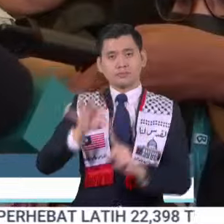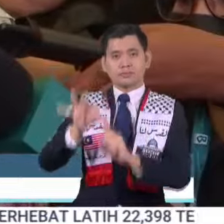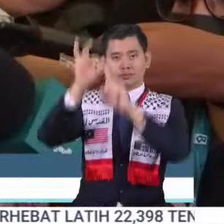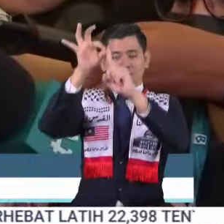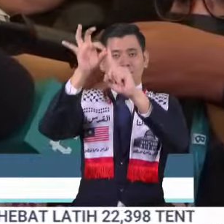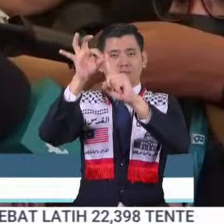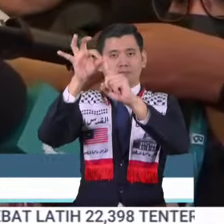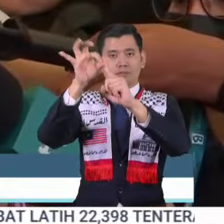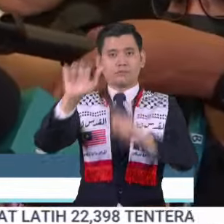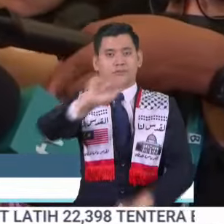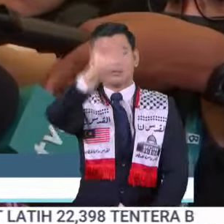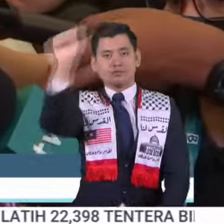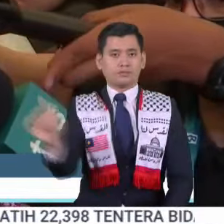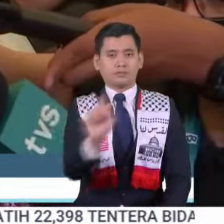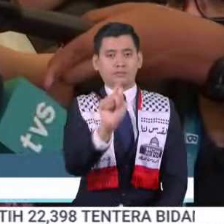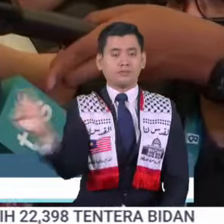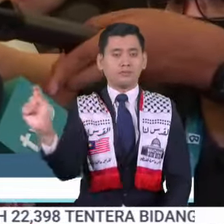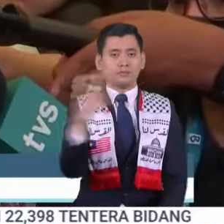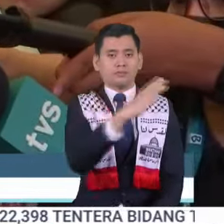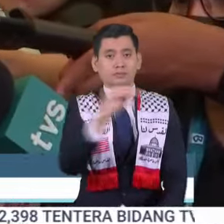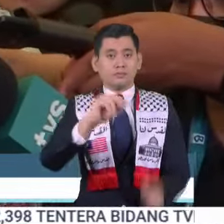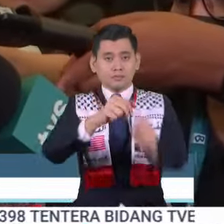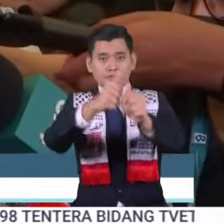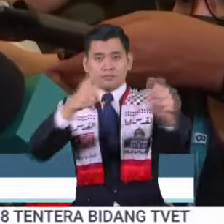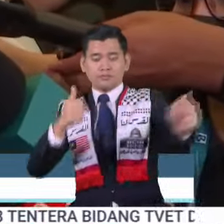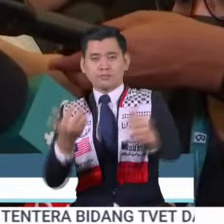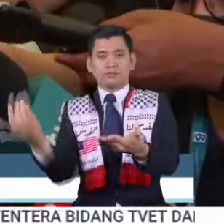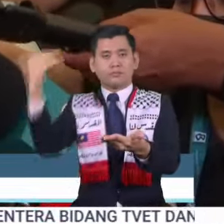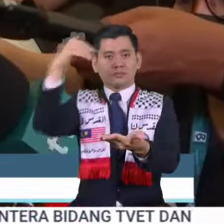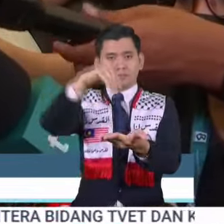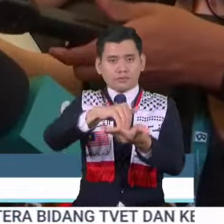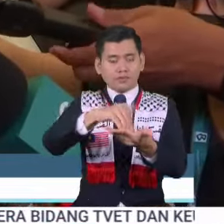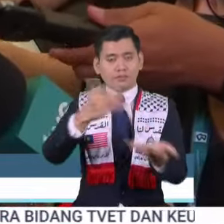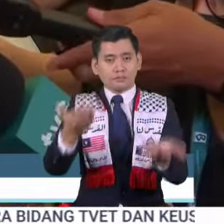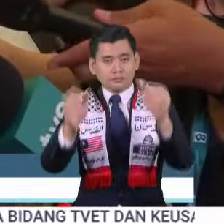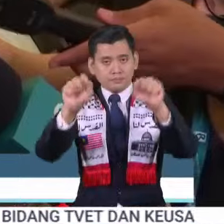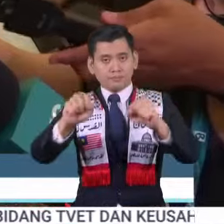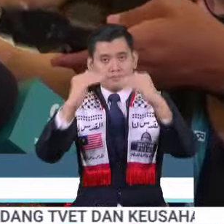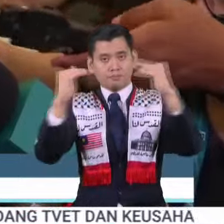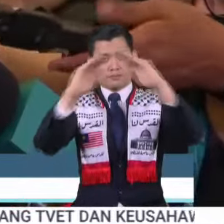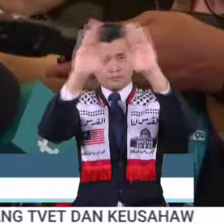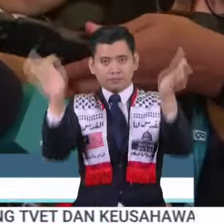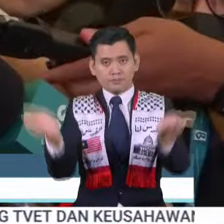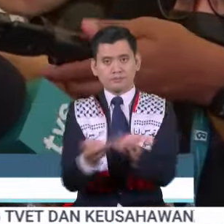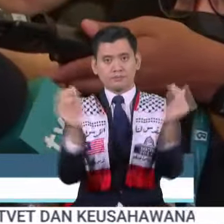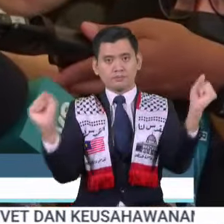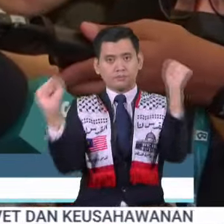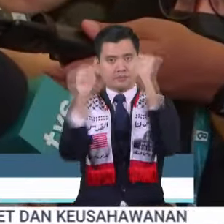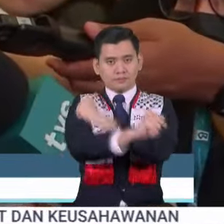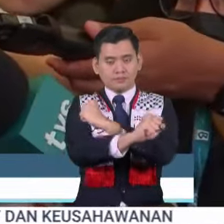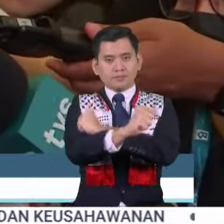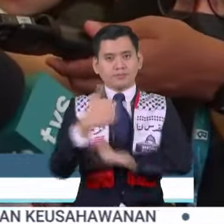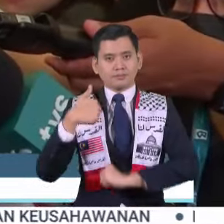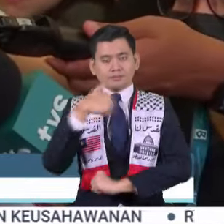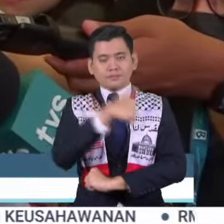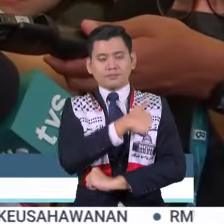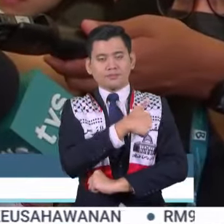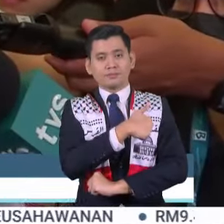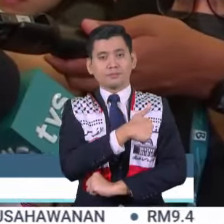Rantau Asia Tenggara tapi juga lebih jauh dari itu salah satu cabaran yang dihadapi oleh para